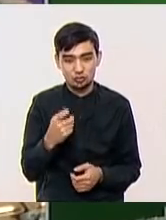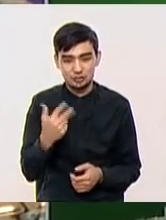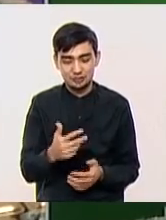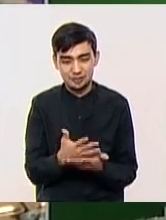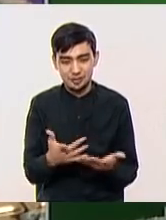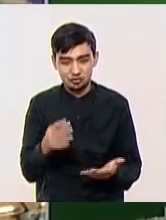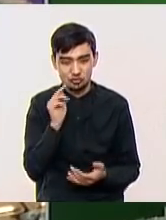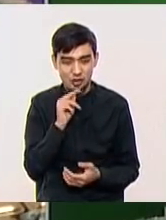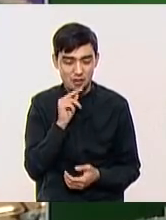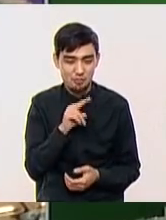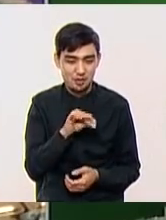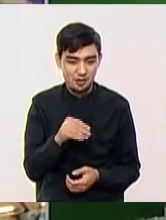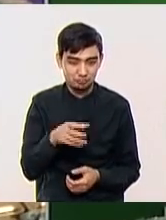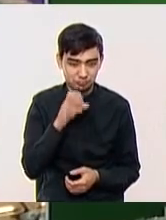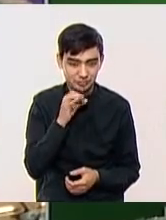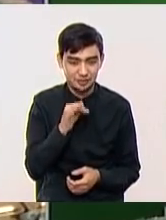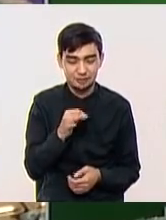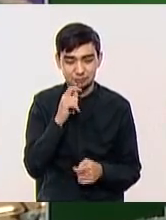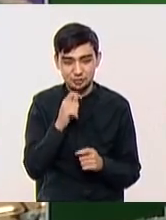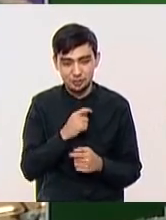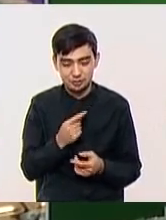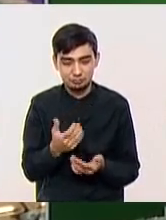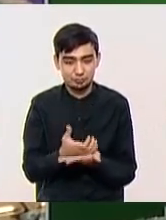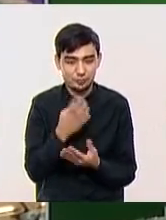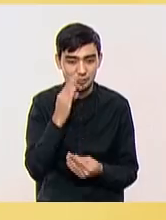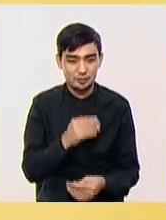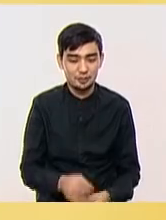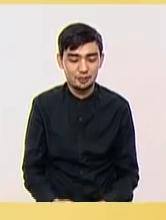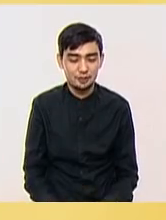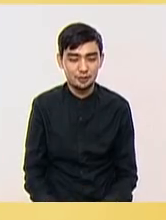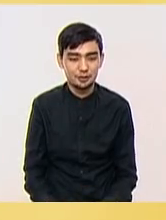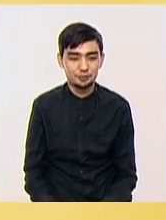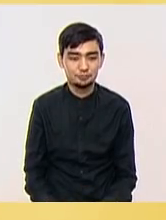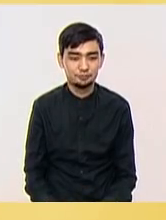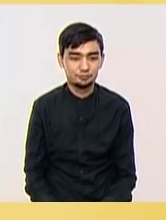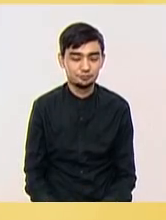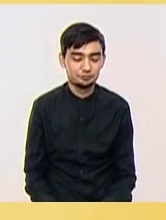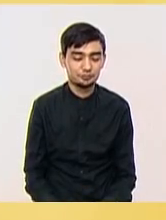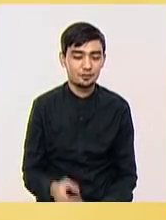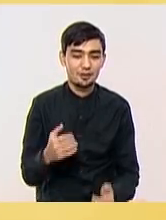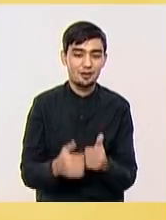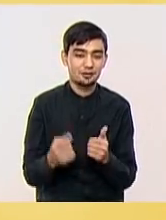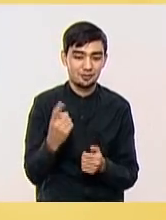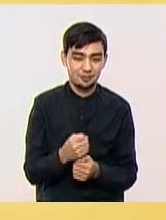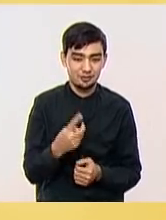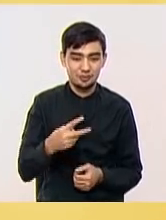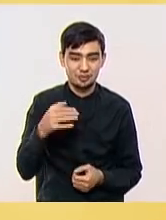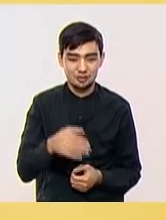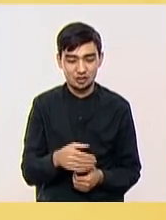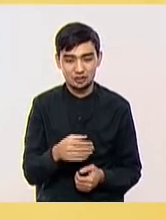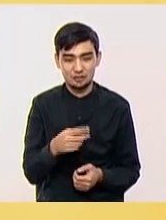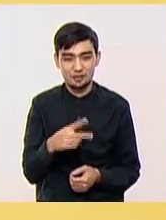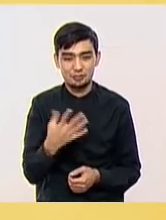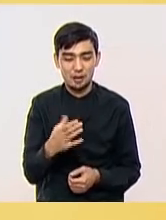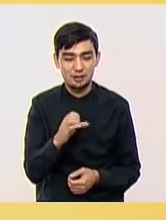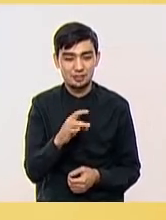Тәтті пиала шайын іше отырып, сізде қаржылық сертификатқа ие болыңыз. Яғни апта сайын 20 мың теңгелік 25 сертификат